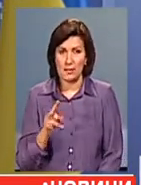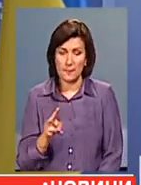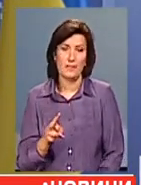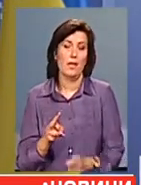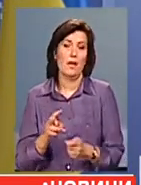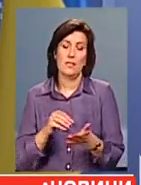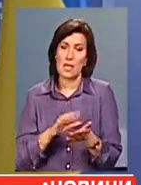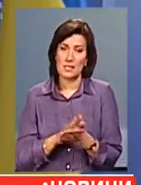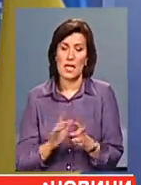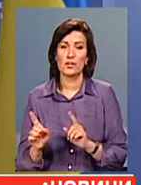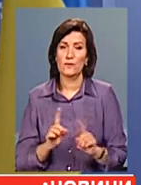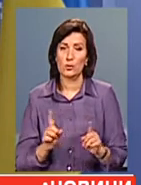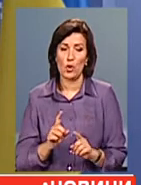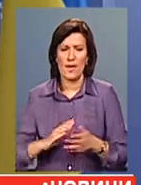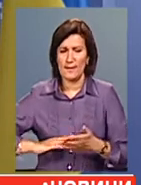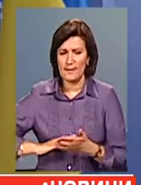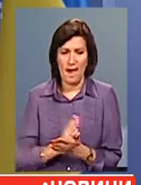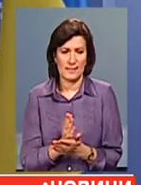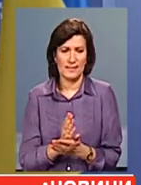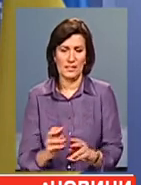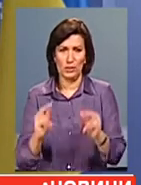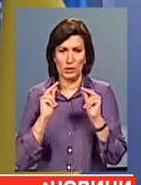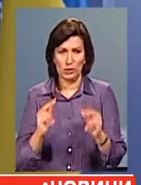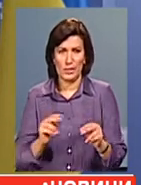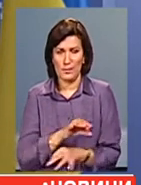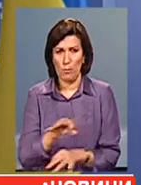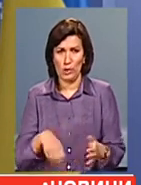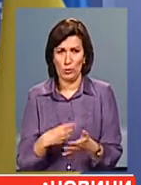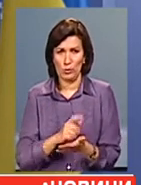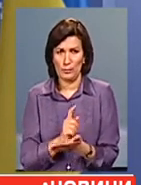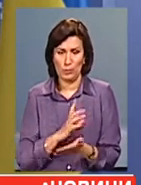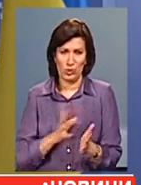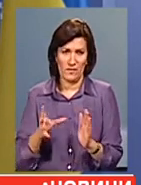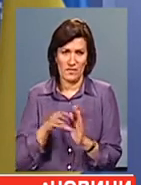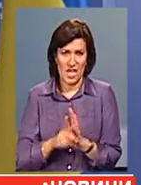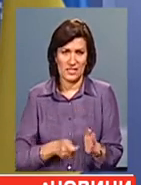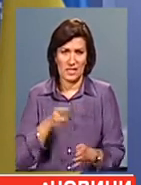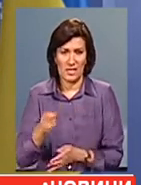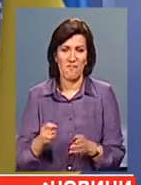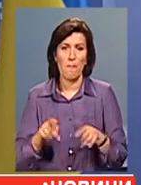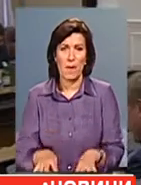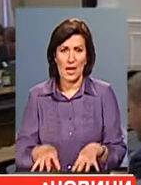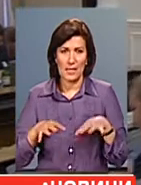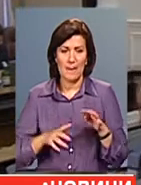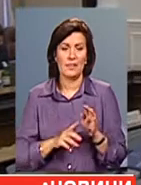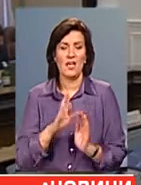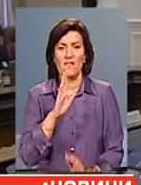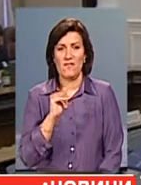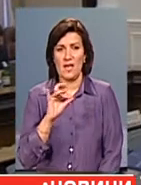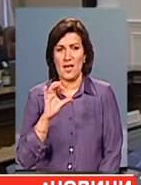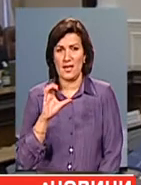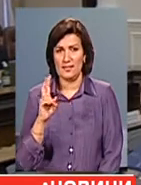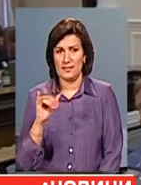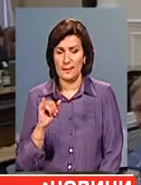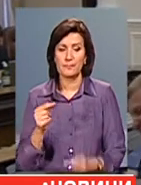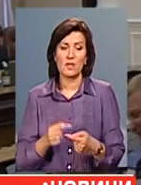Зокрема, зазначив, що якісний і чесний проект бюджету має бути внесений до парламенту вже в вересні.